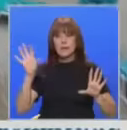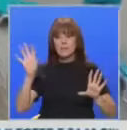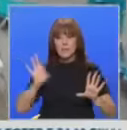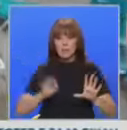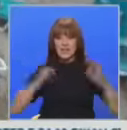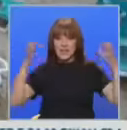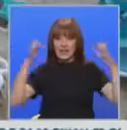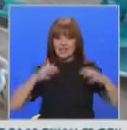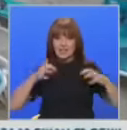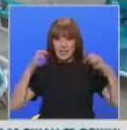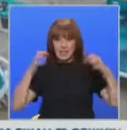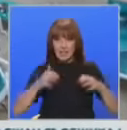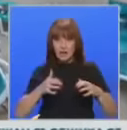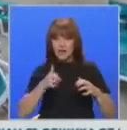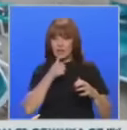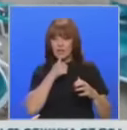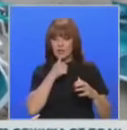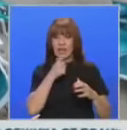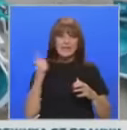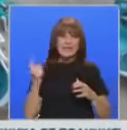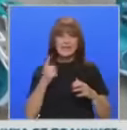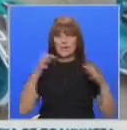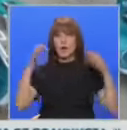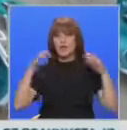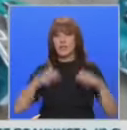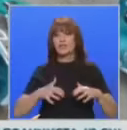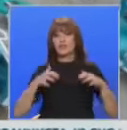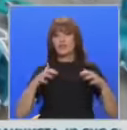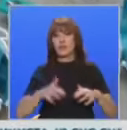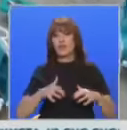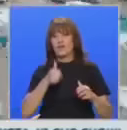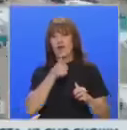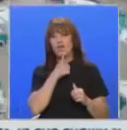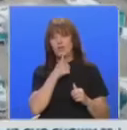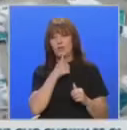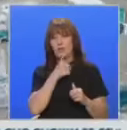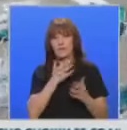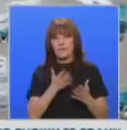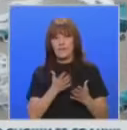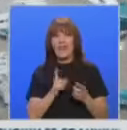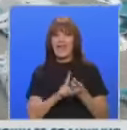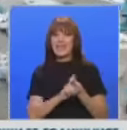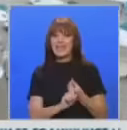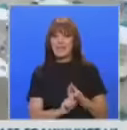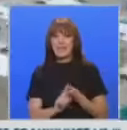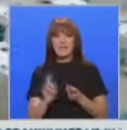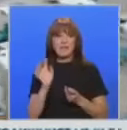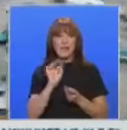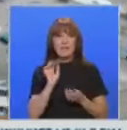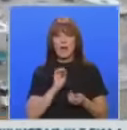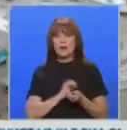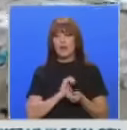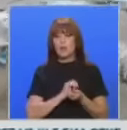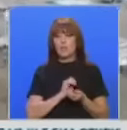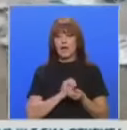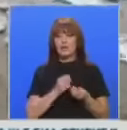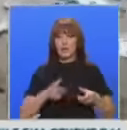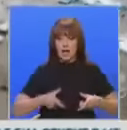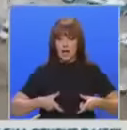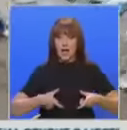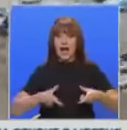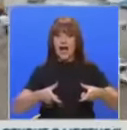През тази тръба минават само дъждовни води, когато има валеж естествено. В Китен няма битова канализация за устена в морето, увери